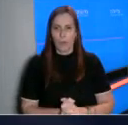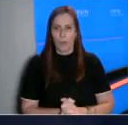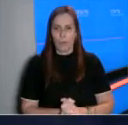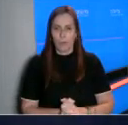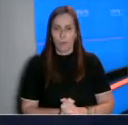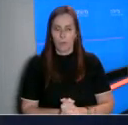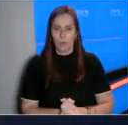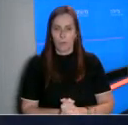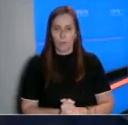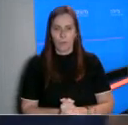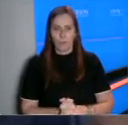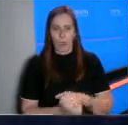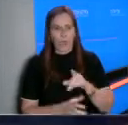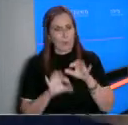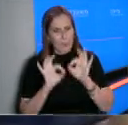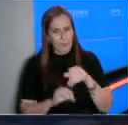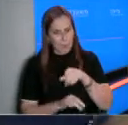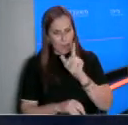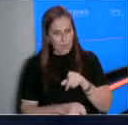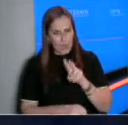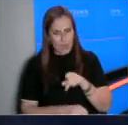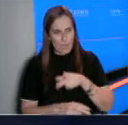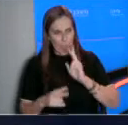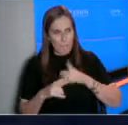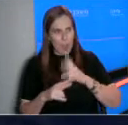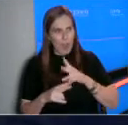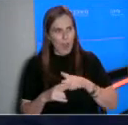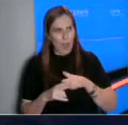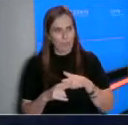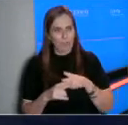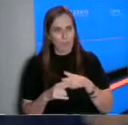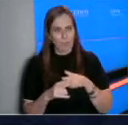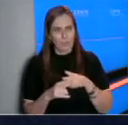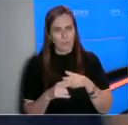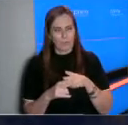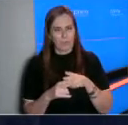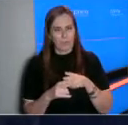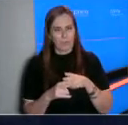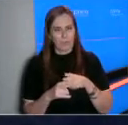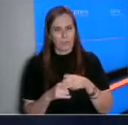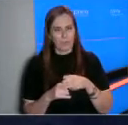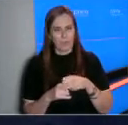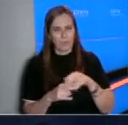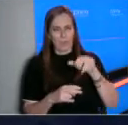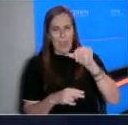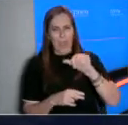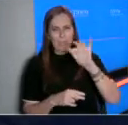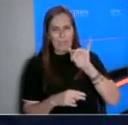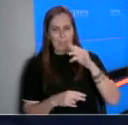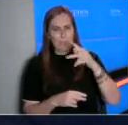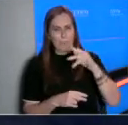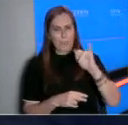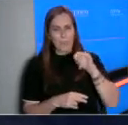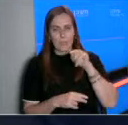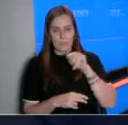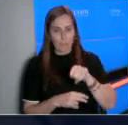טוב. את בעצם, לך יש את המחלה המדוברת, בעצם ITP,